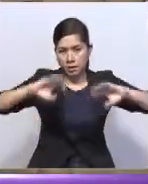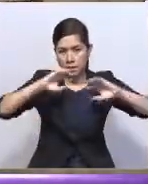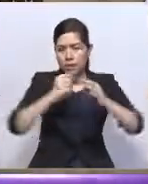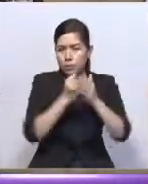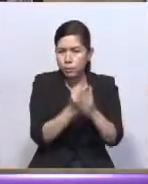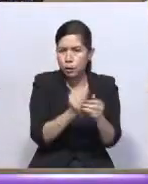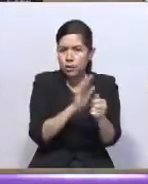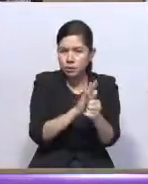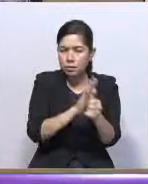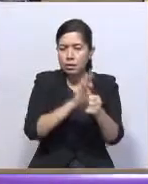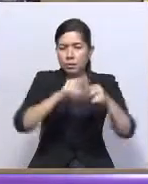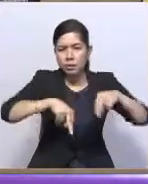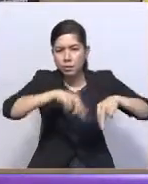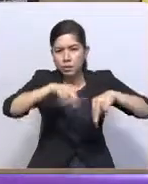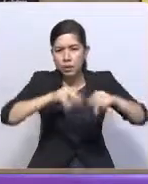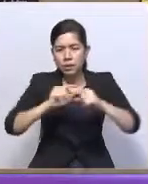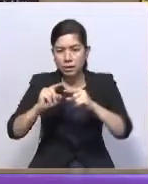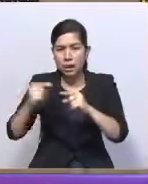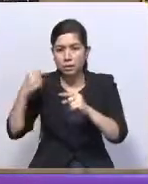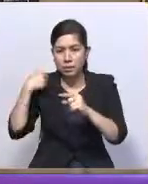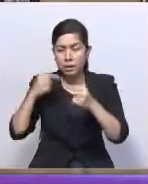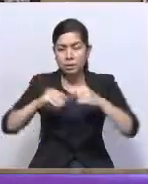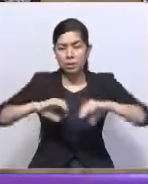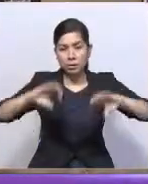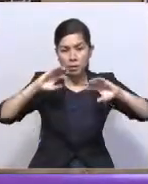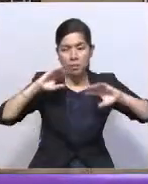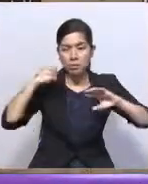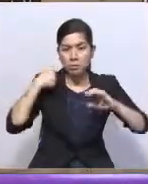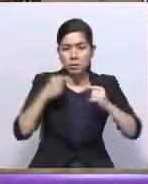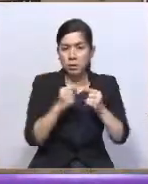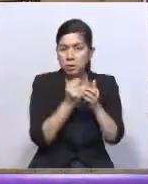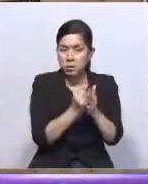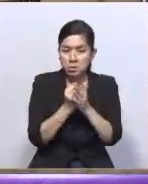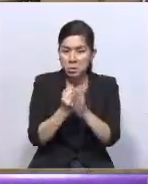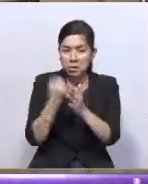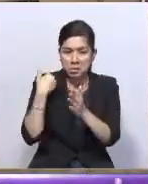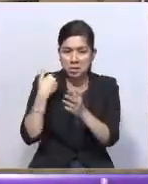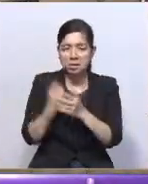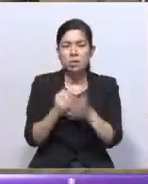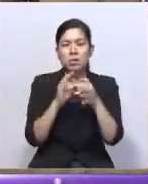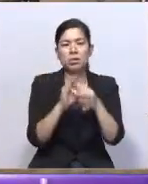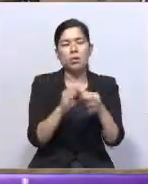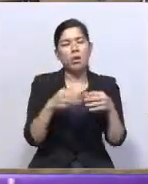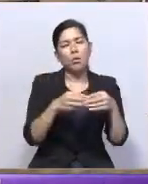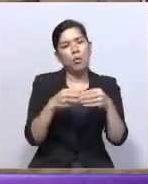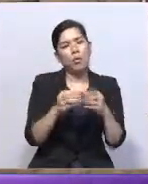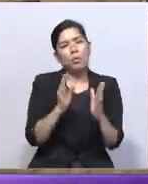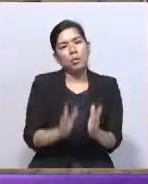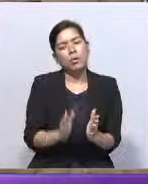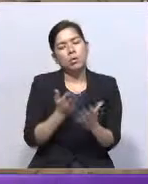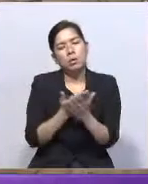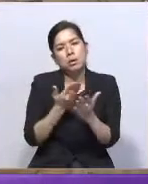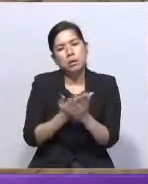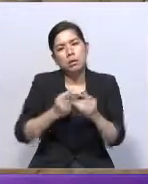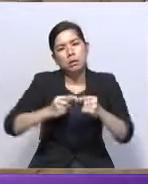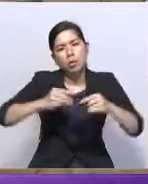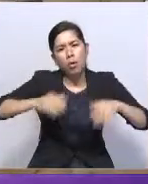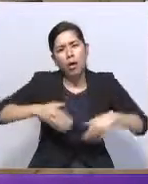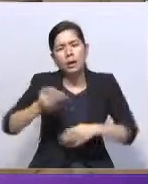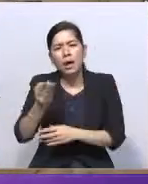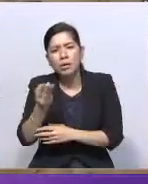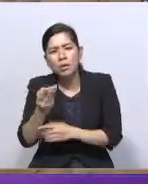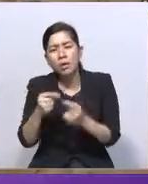ด้วยนะครับการช่วยเหลือจากภาครัฐนั้นมีตั้งหลายช่องทางที่ทำมาแม้กระทั่งเรื่องของผู้มีรายได้น้อยผู้ยาก